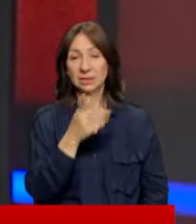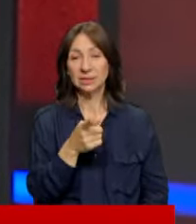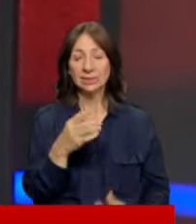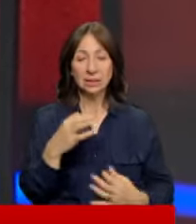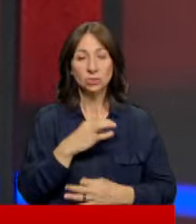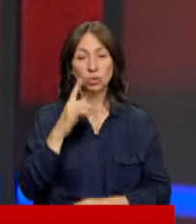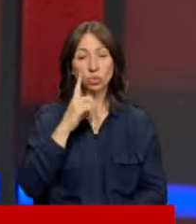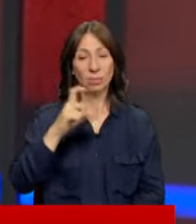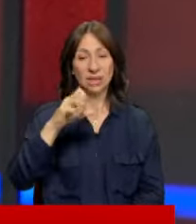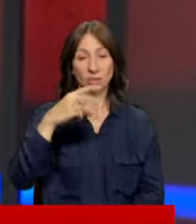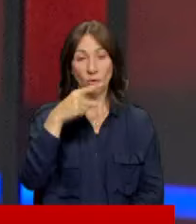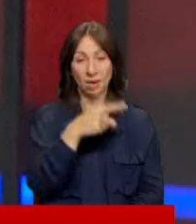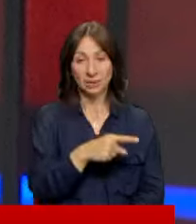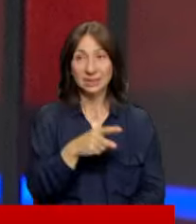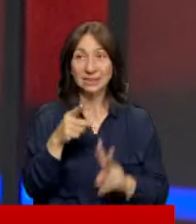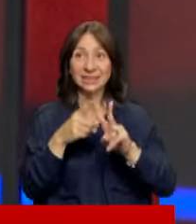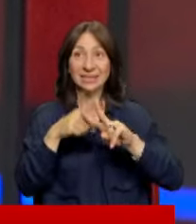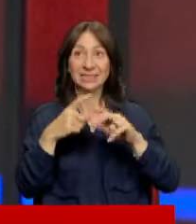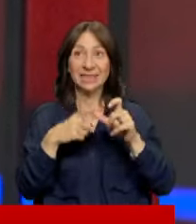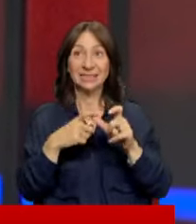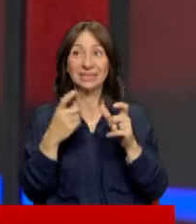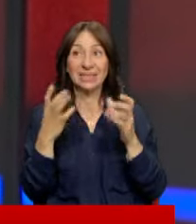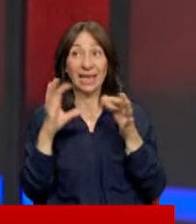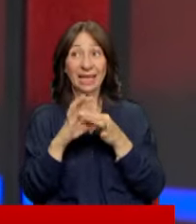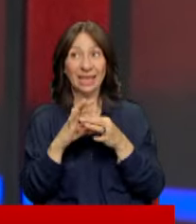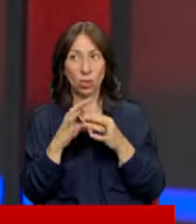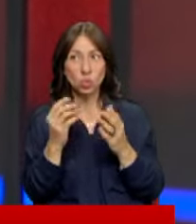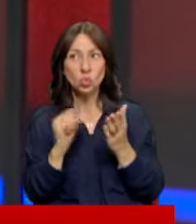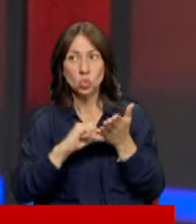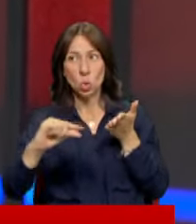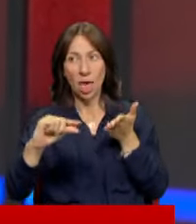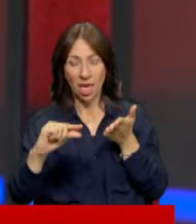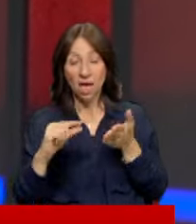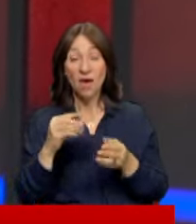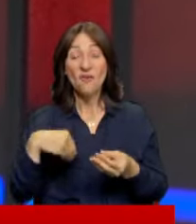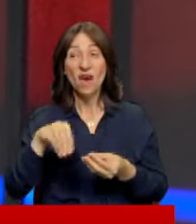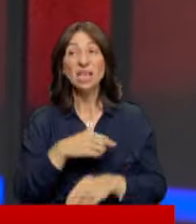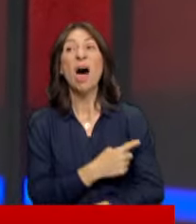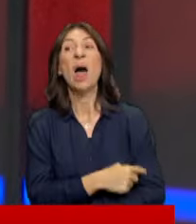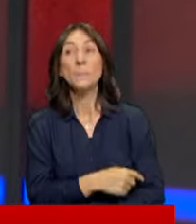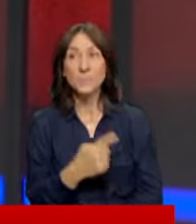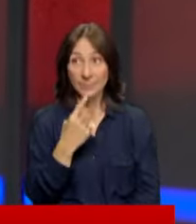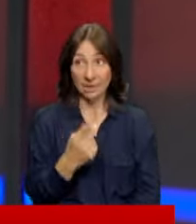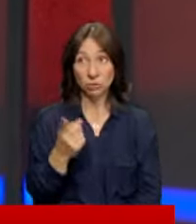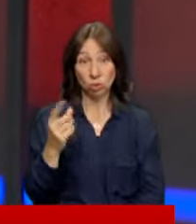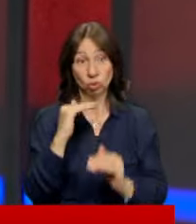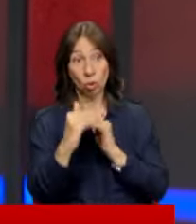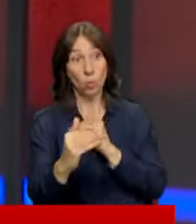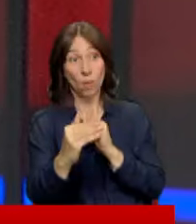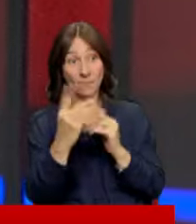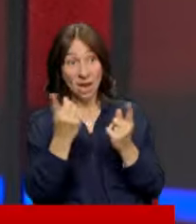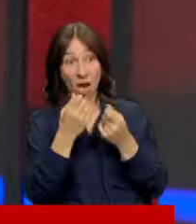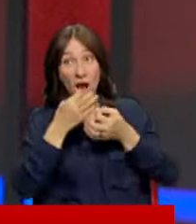Sayın Cumhurbaşkanı Erdoğan NAS'la ilgili çokça açıklama yapmıştı ve faizin haram olduğuna dair topluma